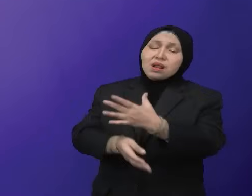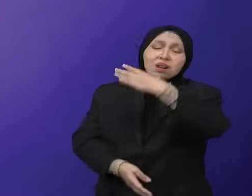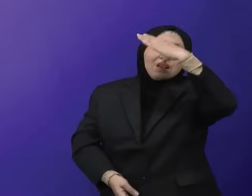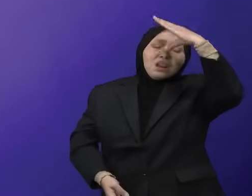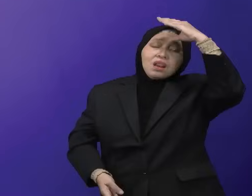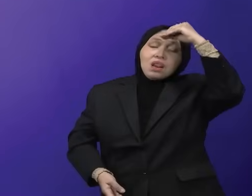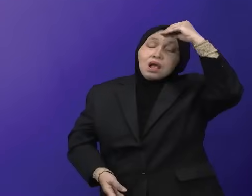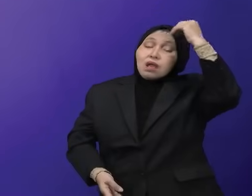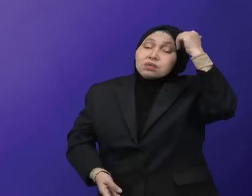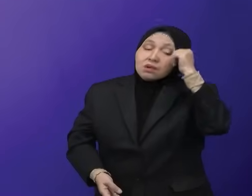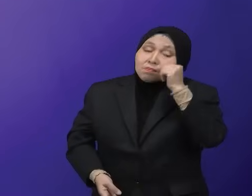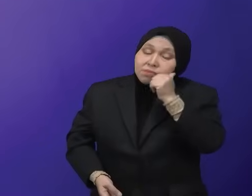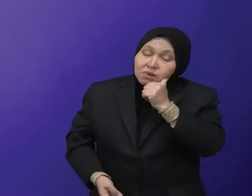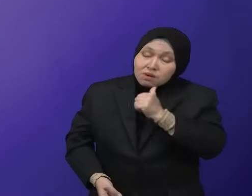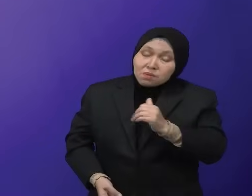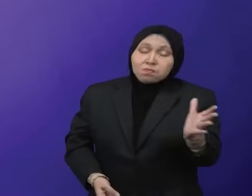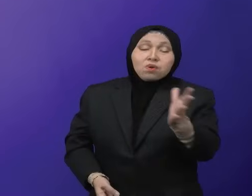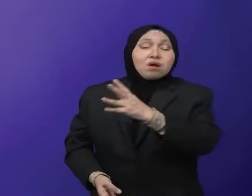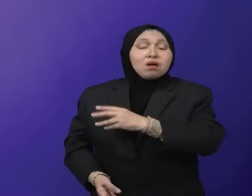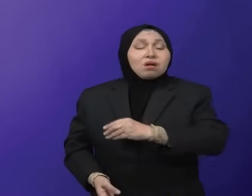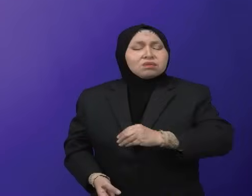rijali wan